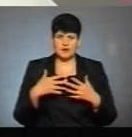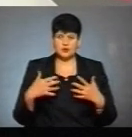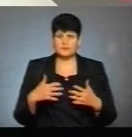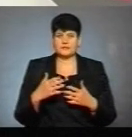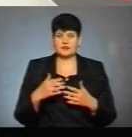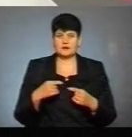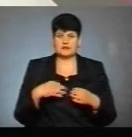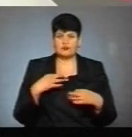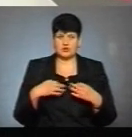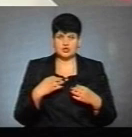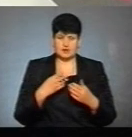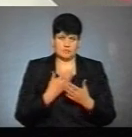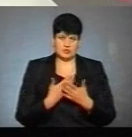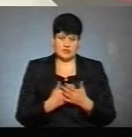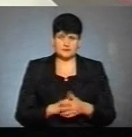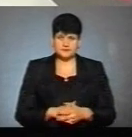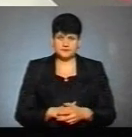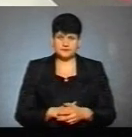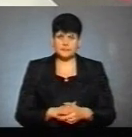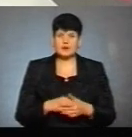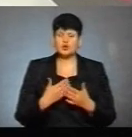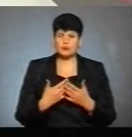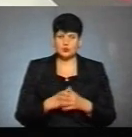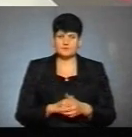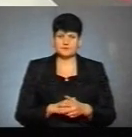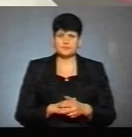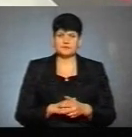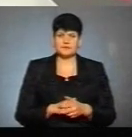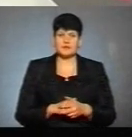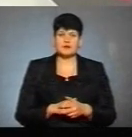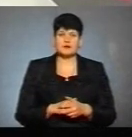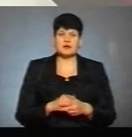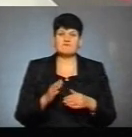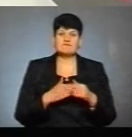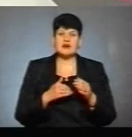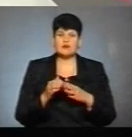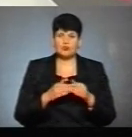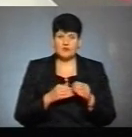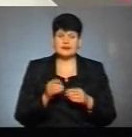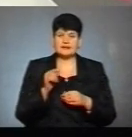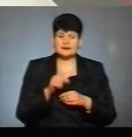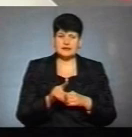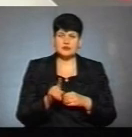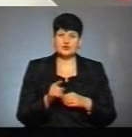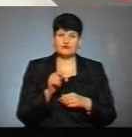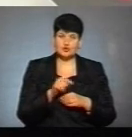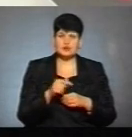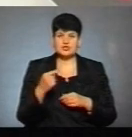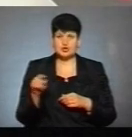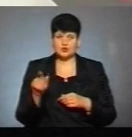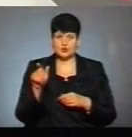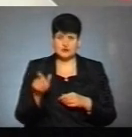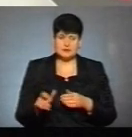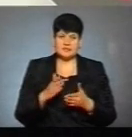психосоматичних і неврологічних ознак. Тобто безпосередньо кваліфікувати про те, що в тієї чи іншої особи